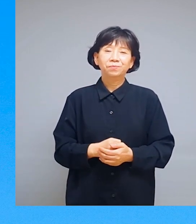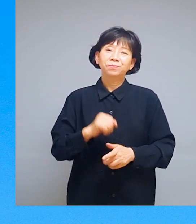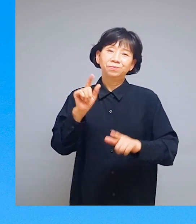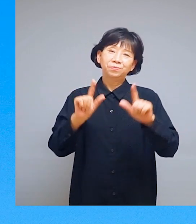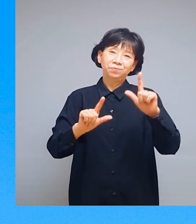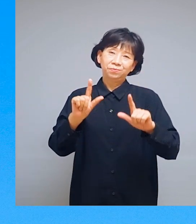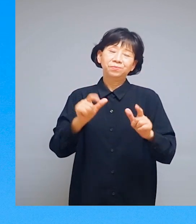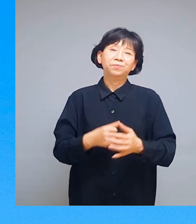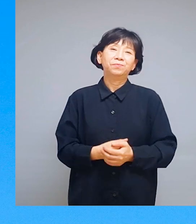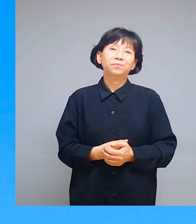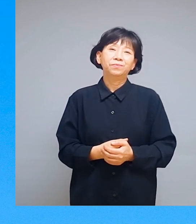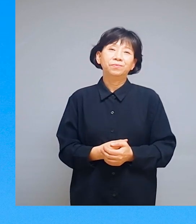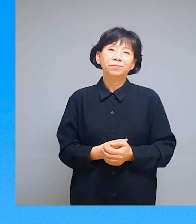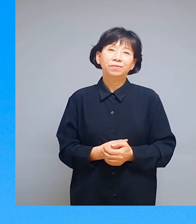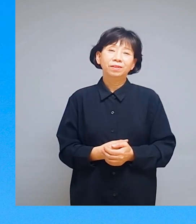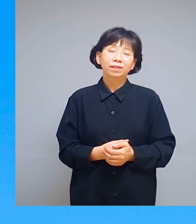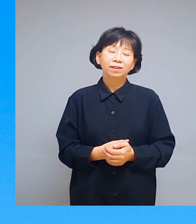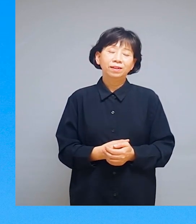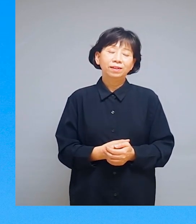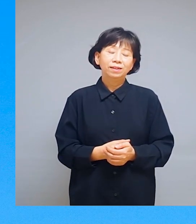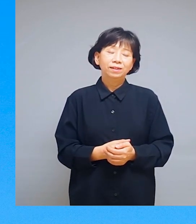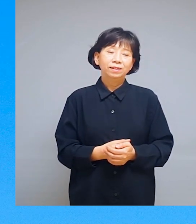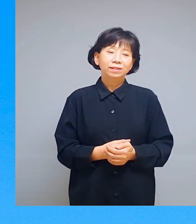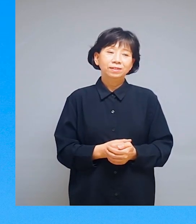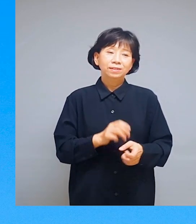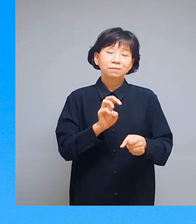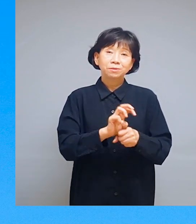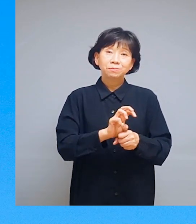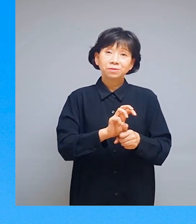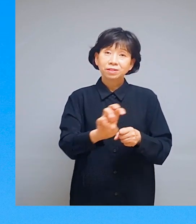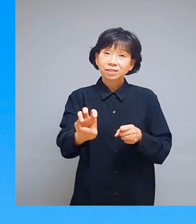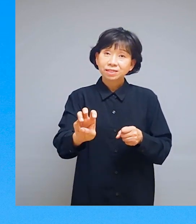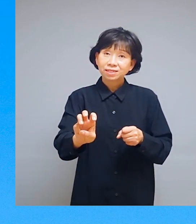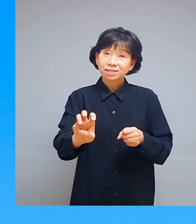모습입니다. 그러나 30년이 지납니다.